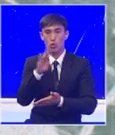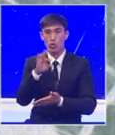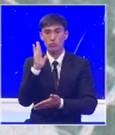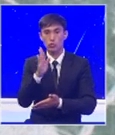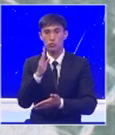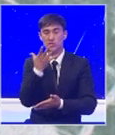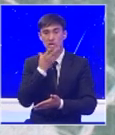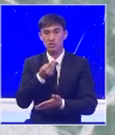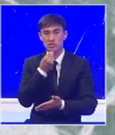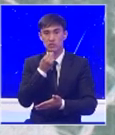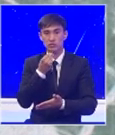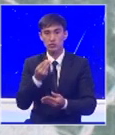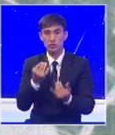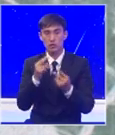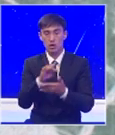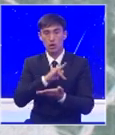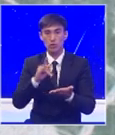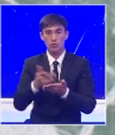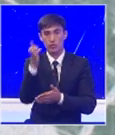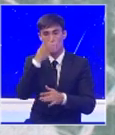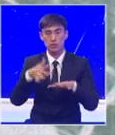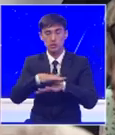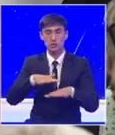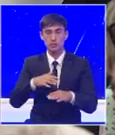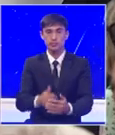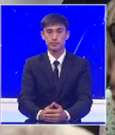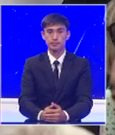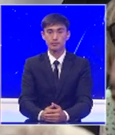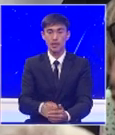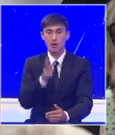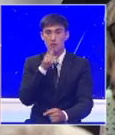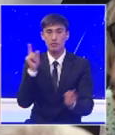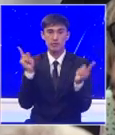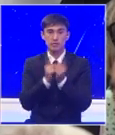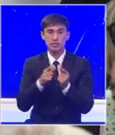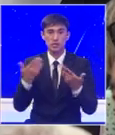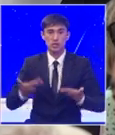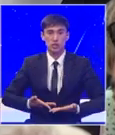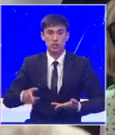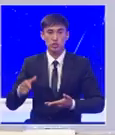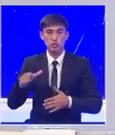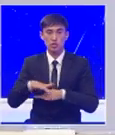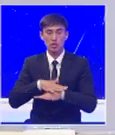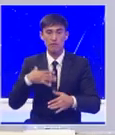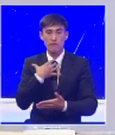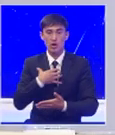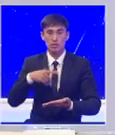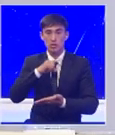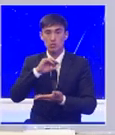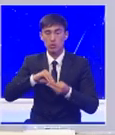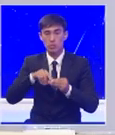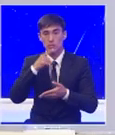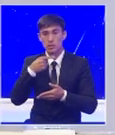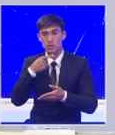одним из красивейших, привлекательных городов нашей страны. Во время встречи жители озвучили ряд важных проблем. В основном